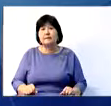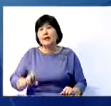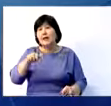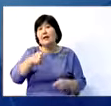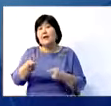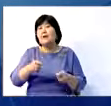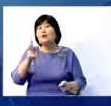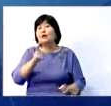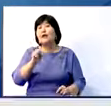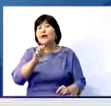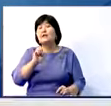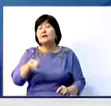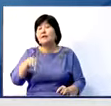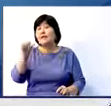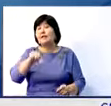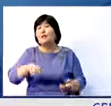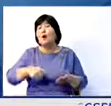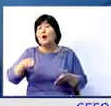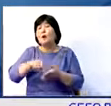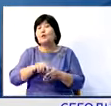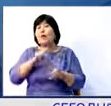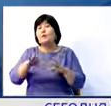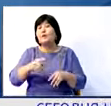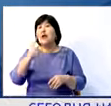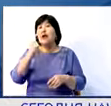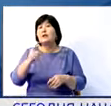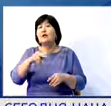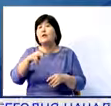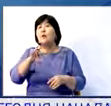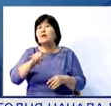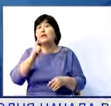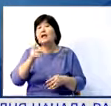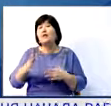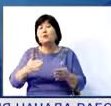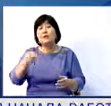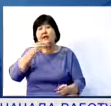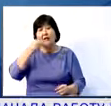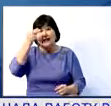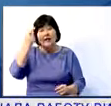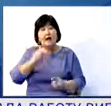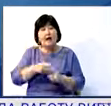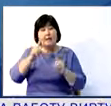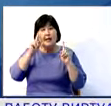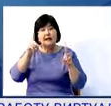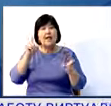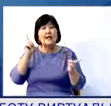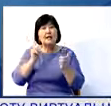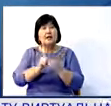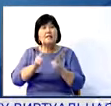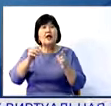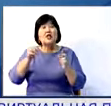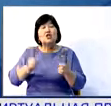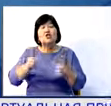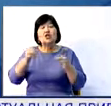Елбасы Нурсултан Назарбаев на этой неделе примет участие в форуме «Один пояс, один путь» в Китае. Об этом стало известно на встрече с